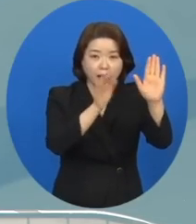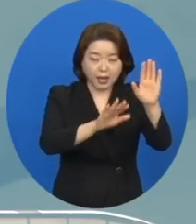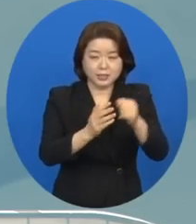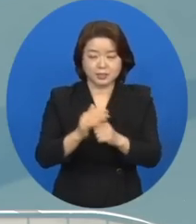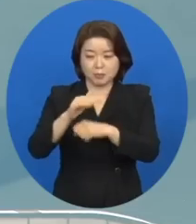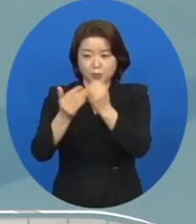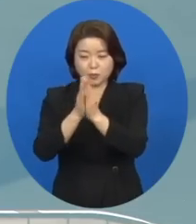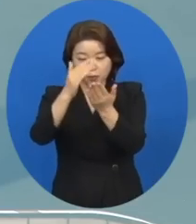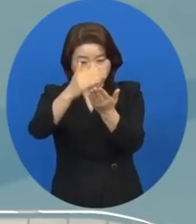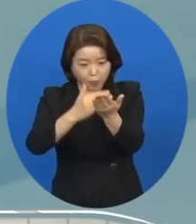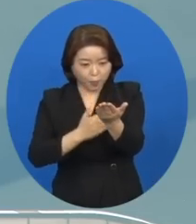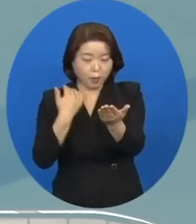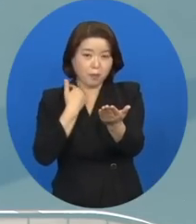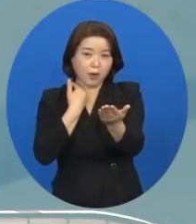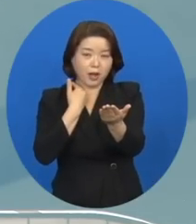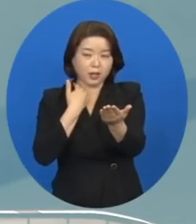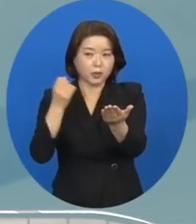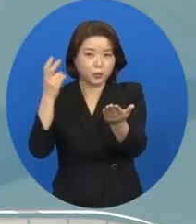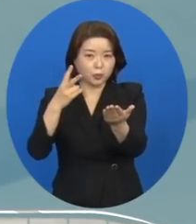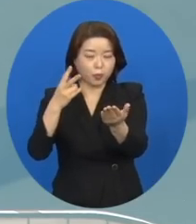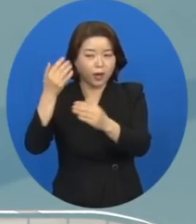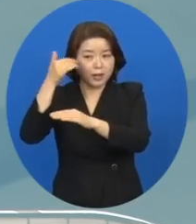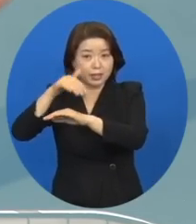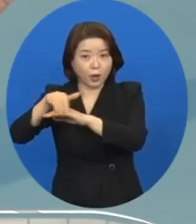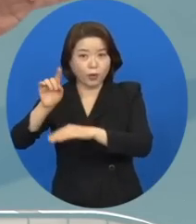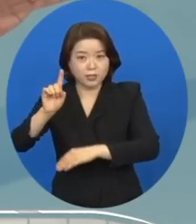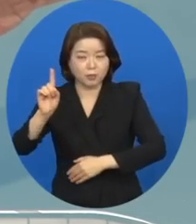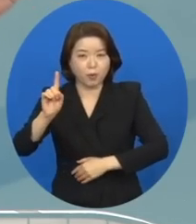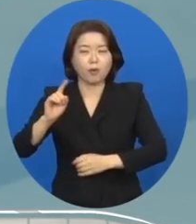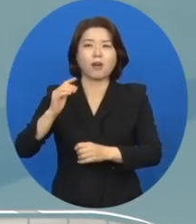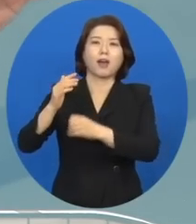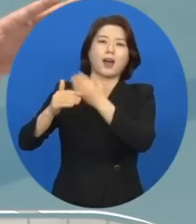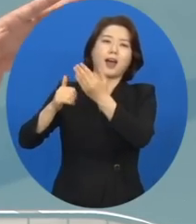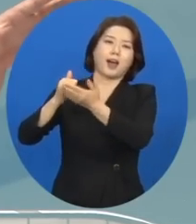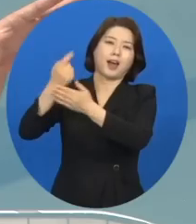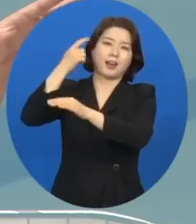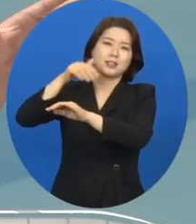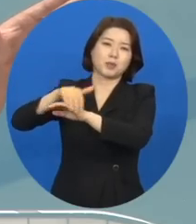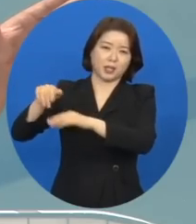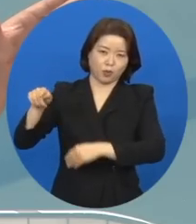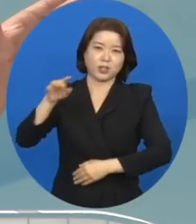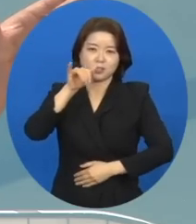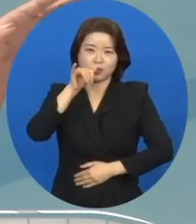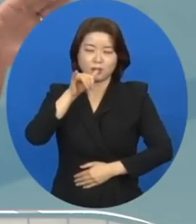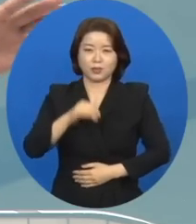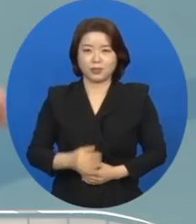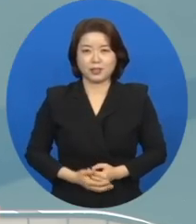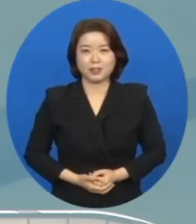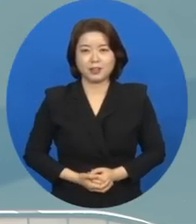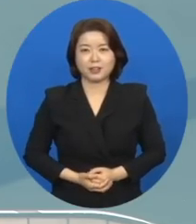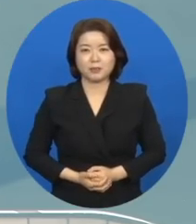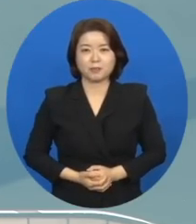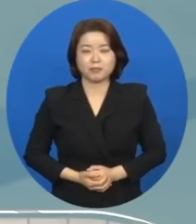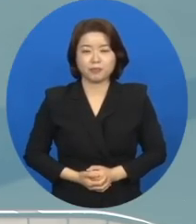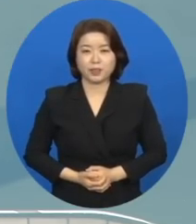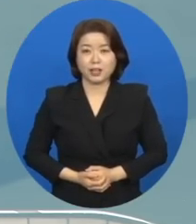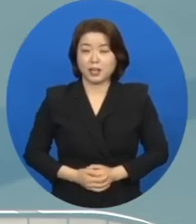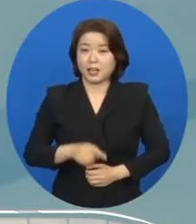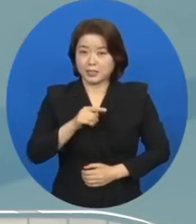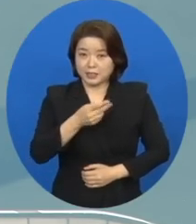보이지 않는 또 하나의 모략이 있습니다. 그것이 바로 하나님의 모략입니다. 윌라드 교수가 말한